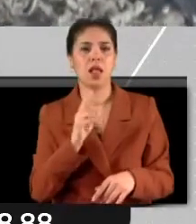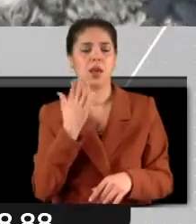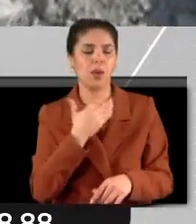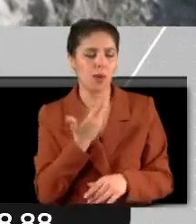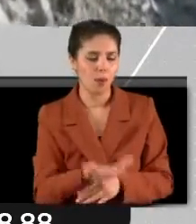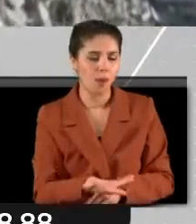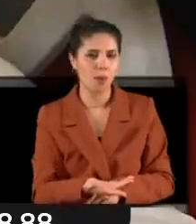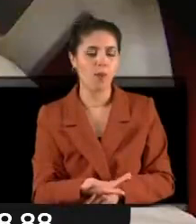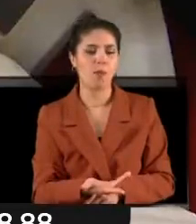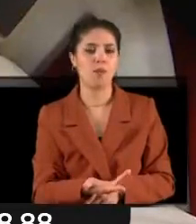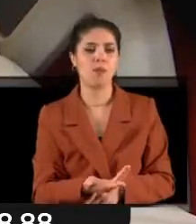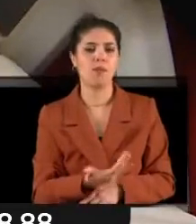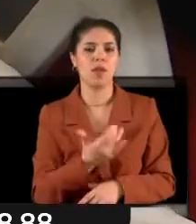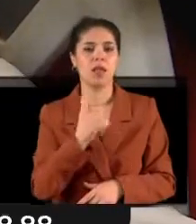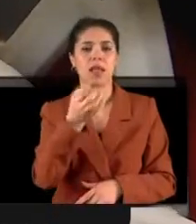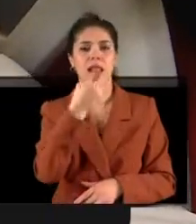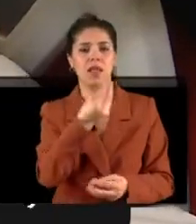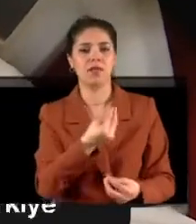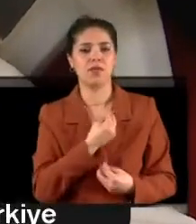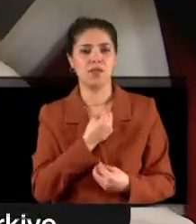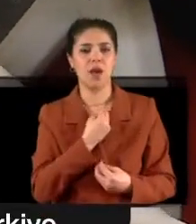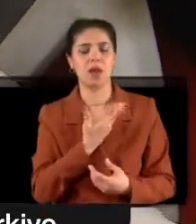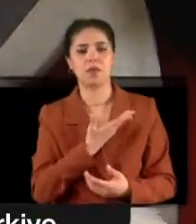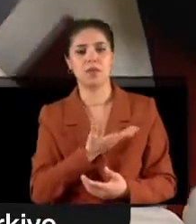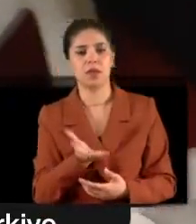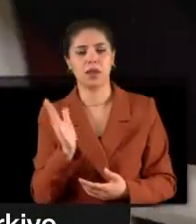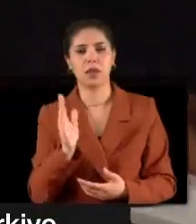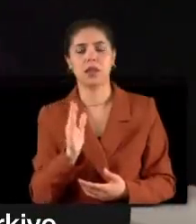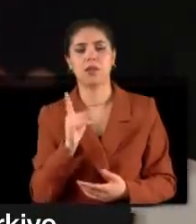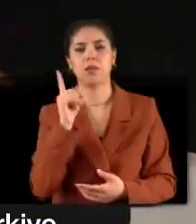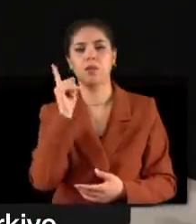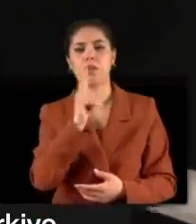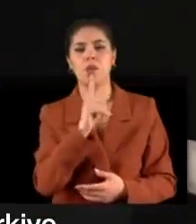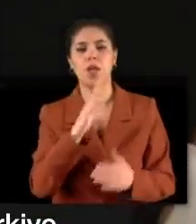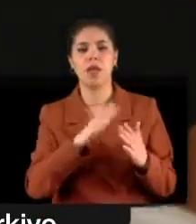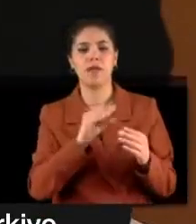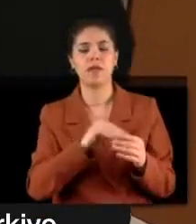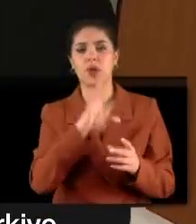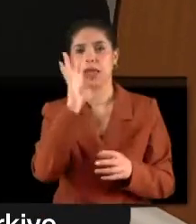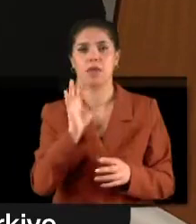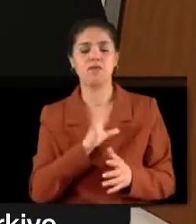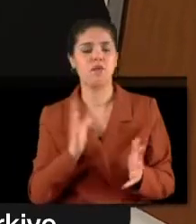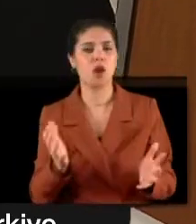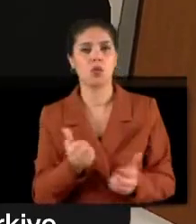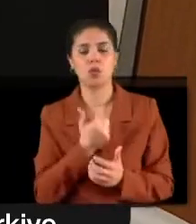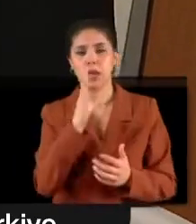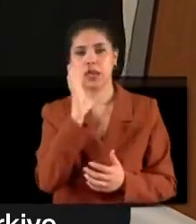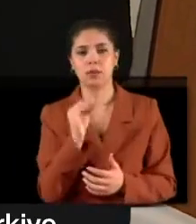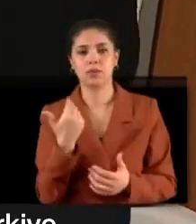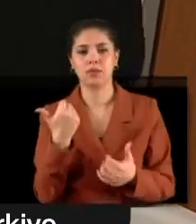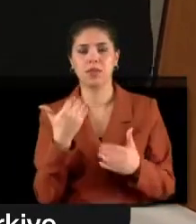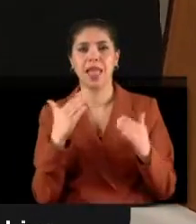olmadığı için sadece bir ağrı kesici yapıp gönderebiliyorlardı. Kimler vardı evde, kimler kurtulabildi?